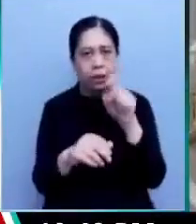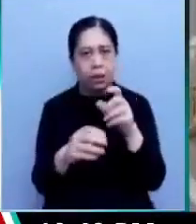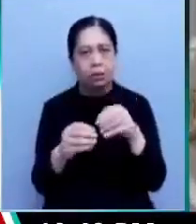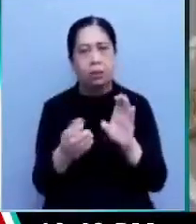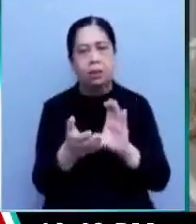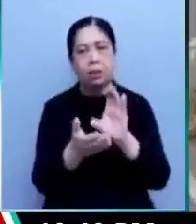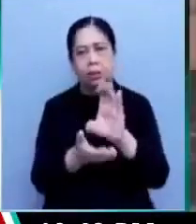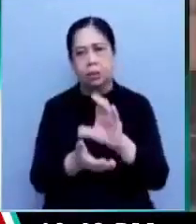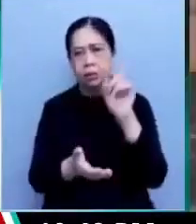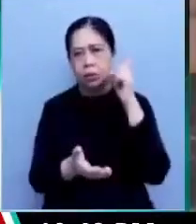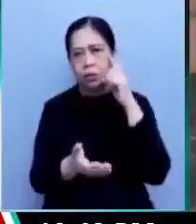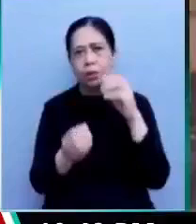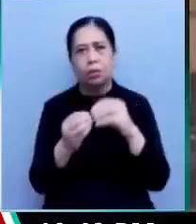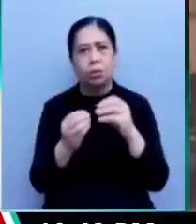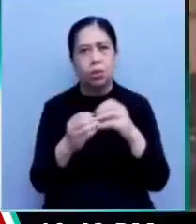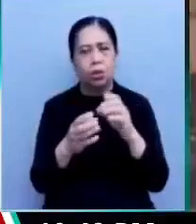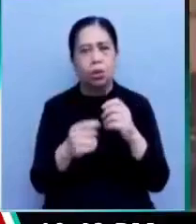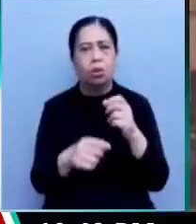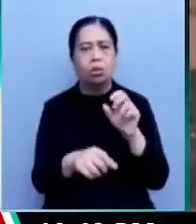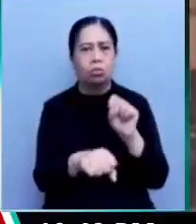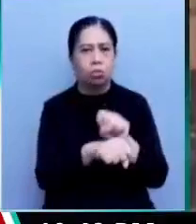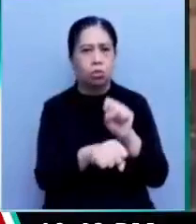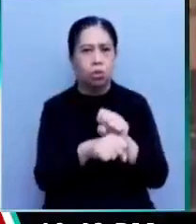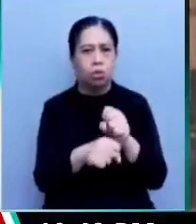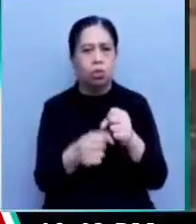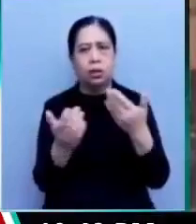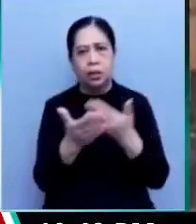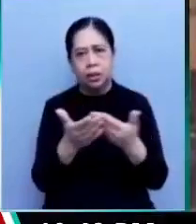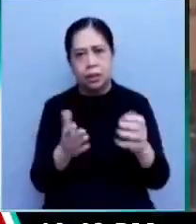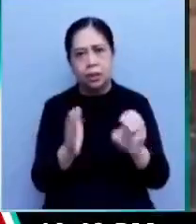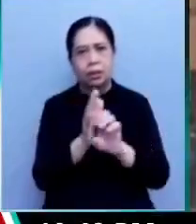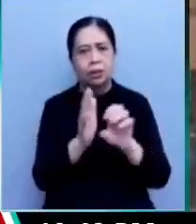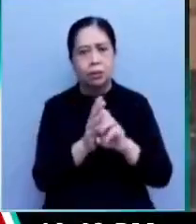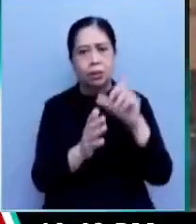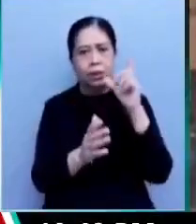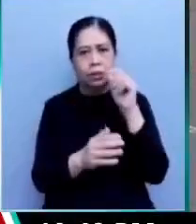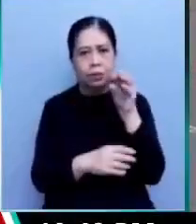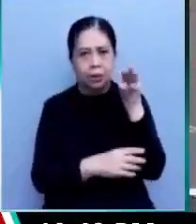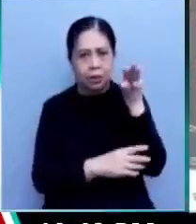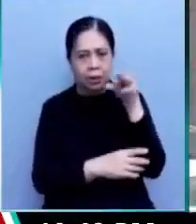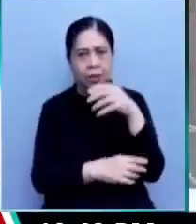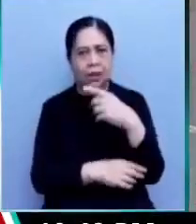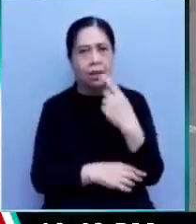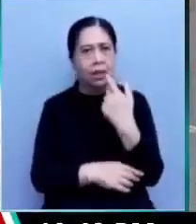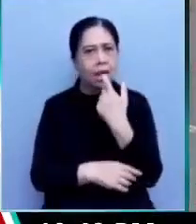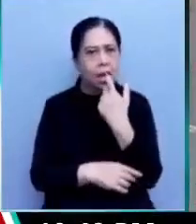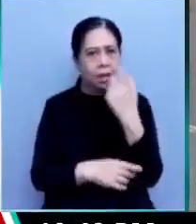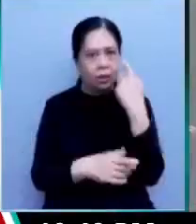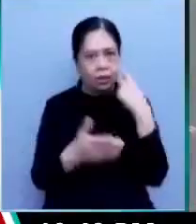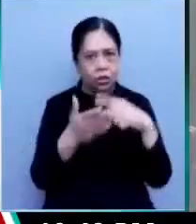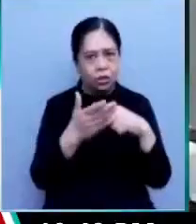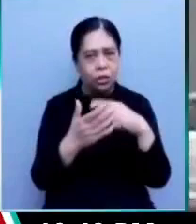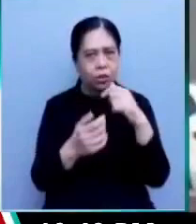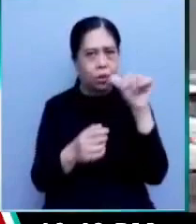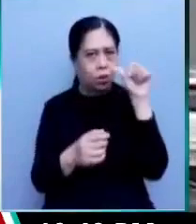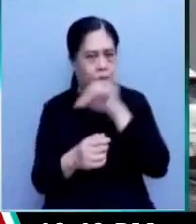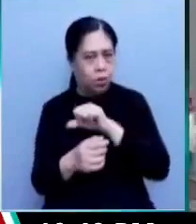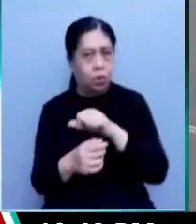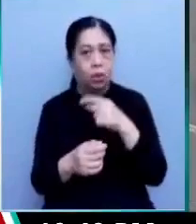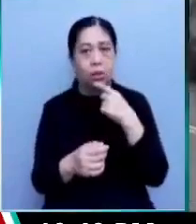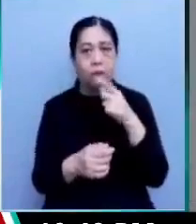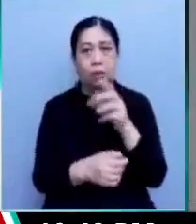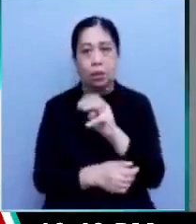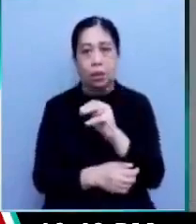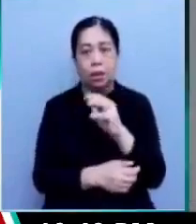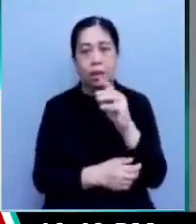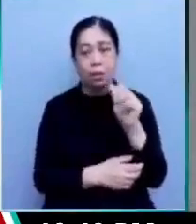sa mas maraming enforcer at mga kagamitan tulad ng speed cameras at breathalyzer. Nauna nang sinabi ni MMDA Chairman Romando